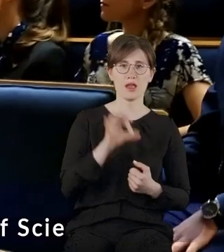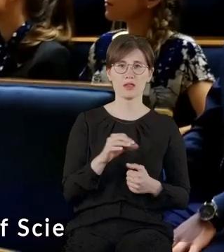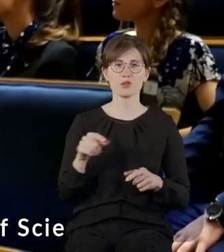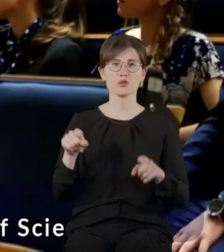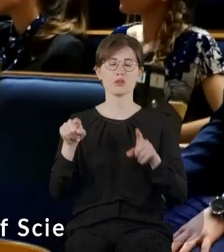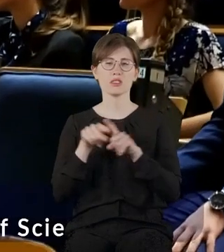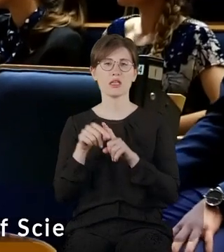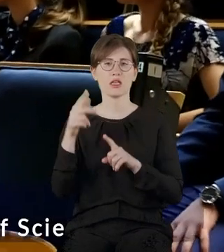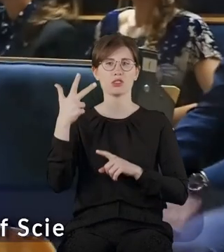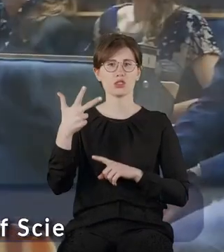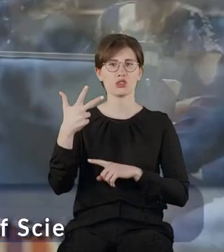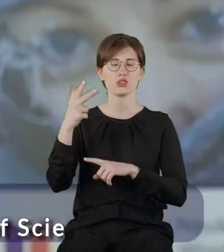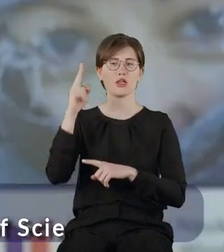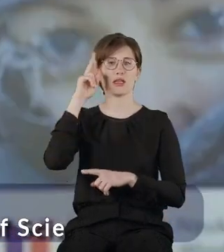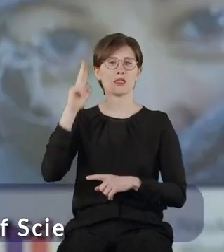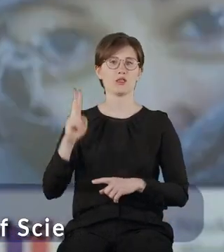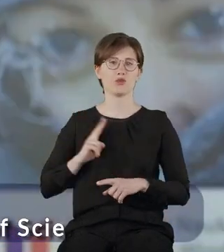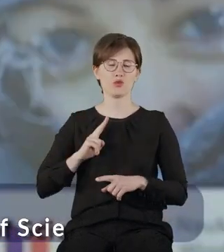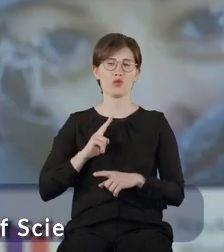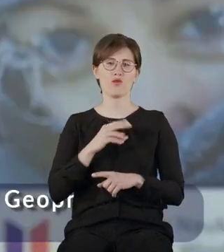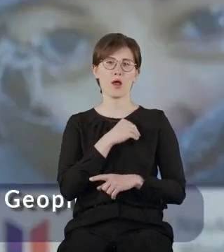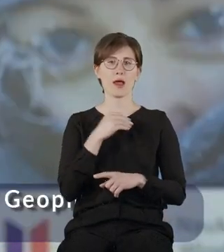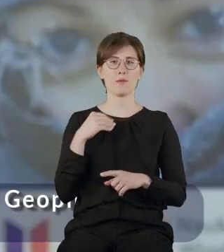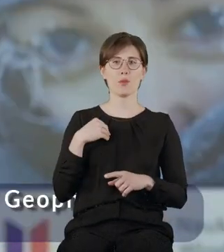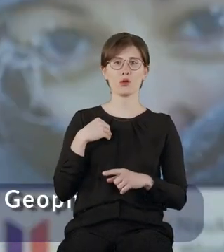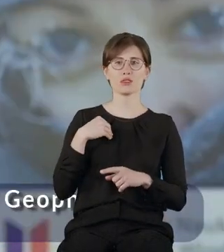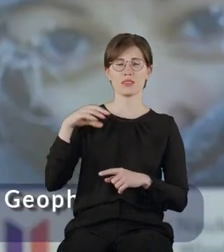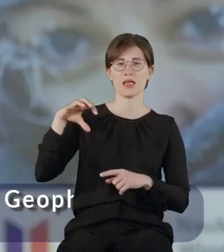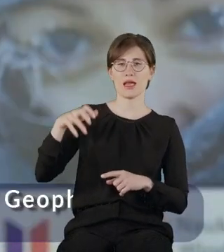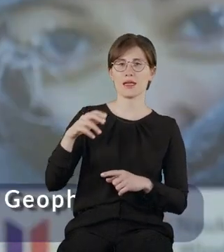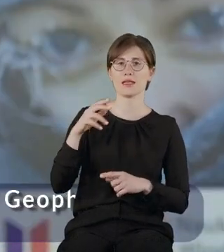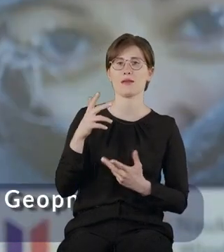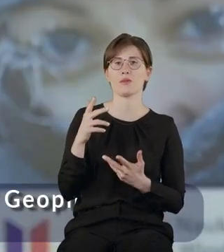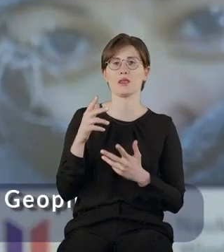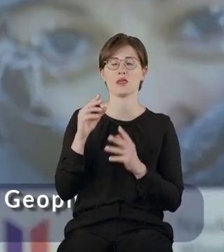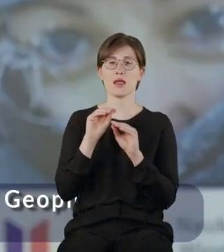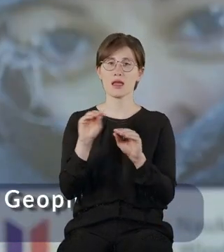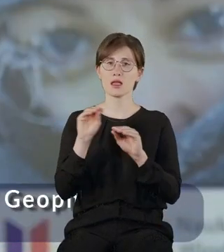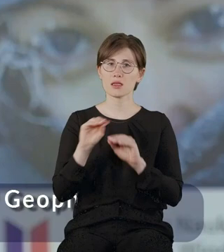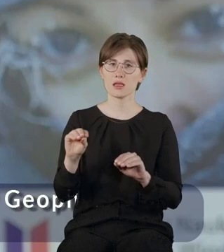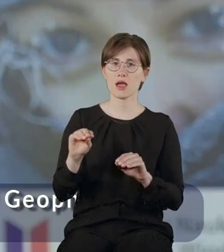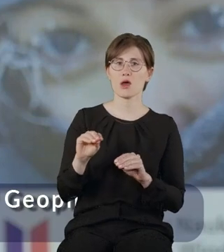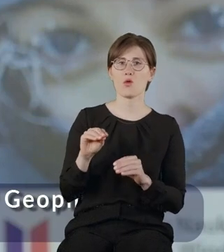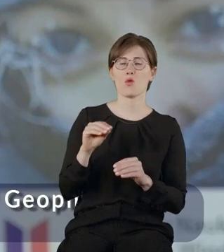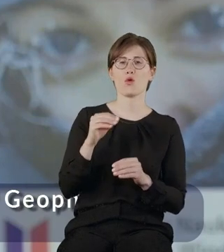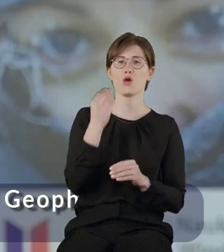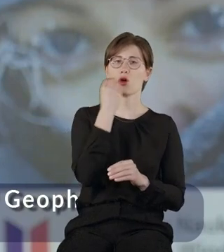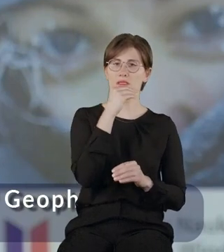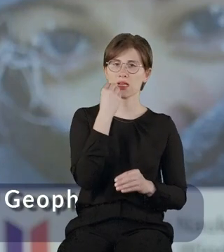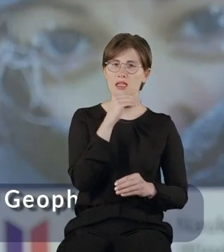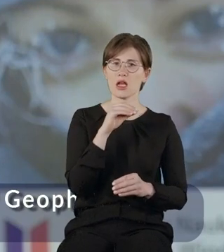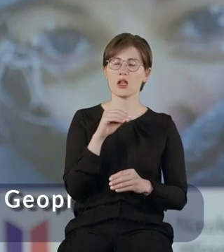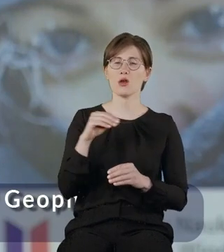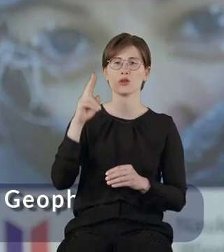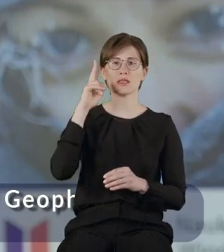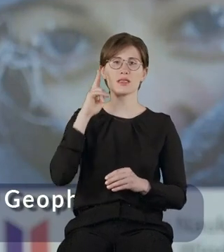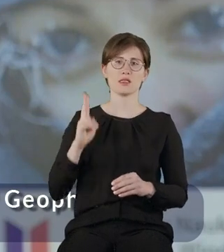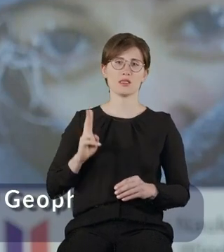oraz trzech instytutów Polskiej Akademii Nauk: Instytutu Oceanologii, Instytutu Geofizyki i